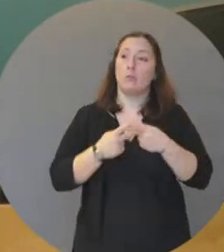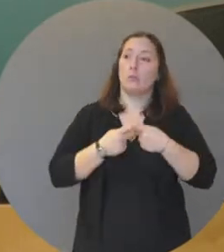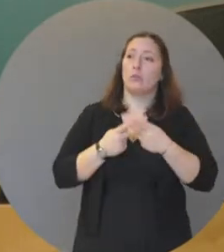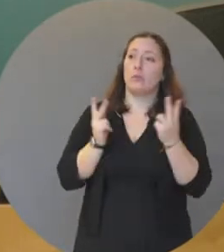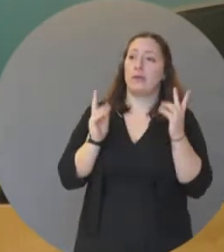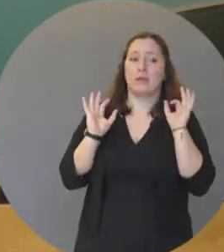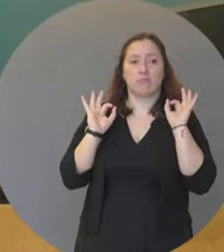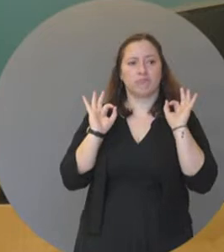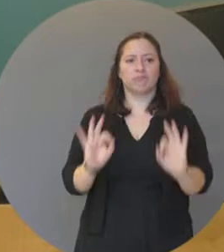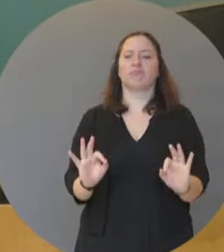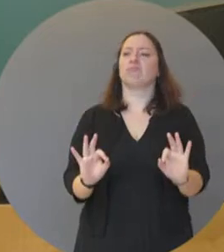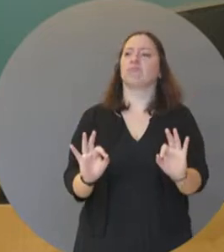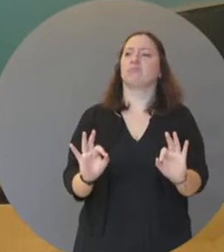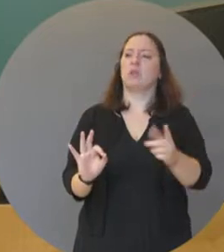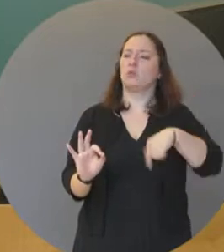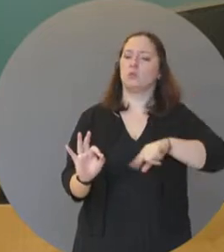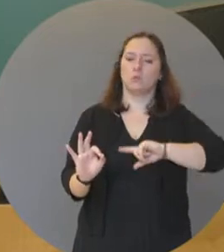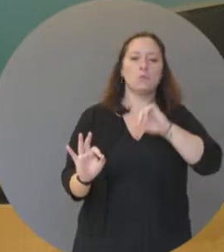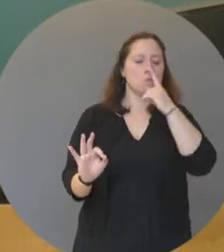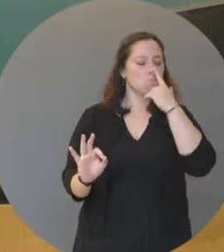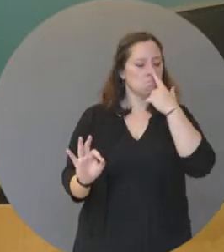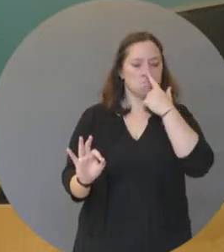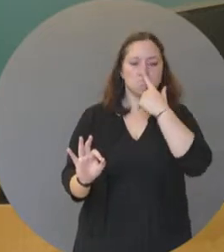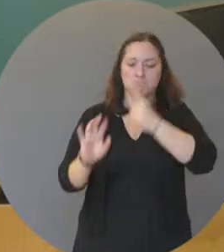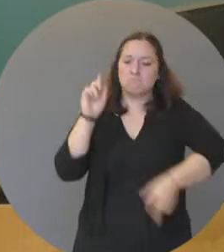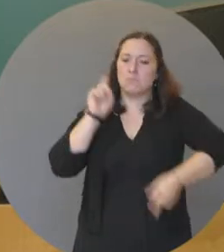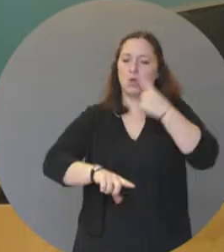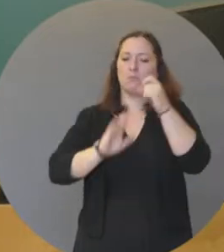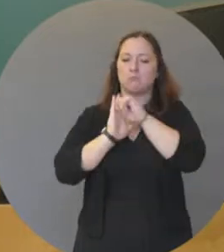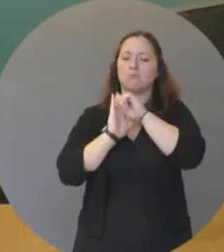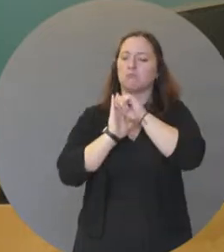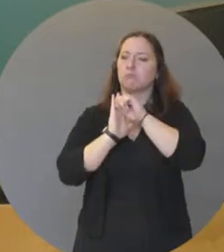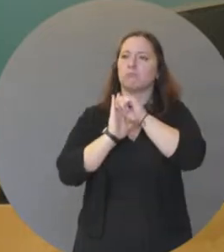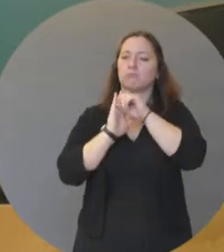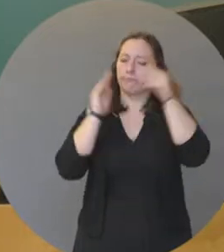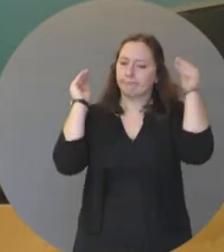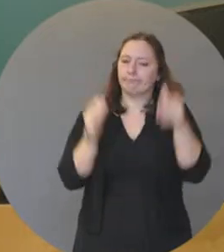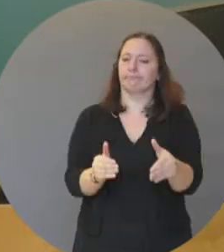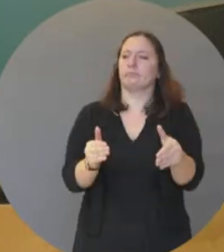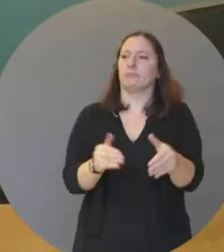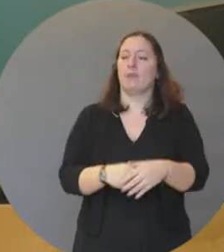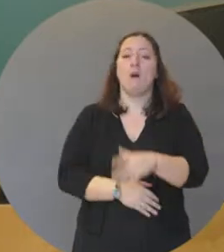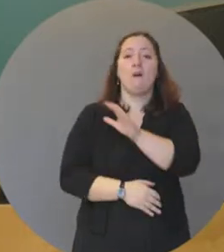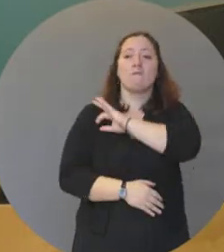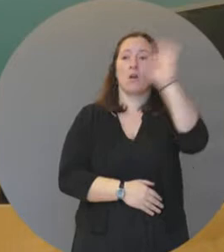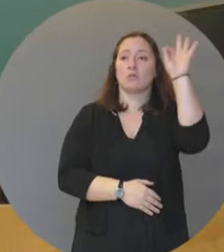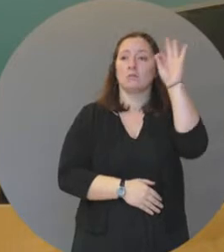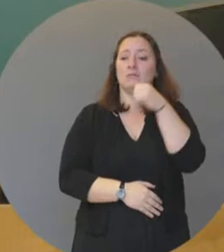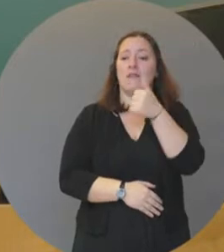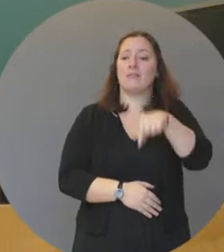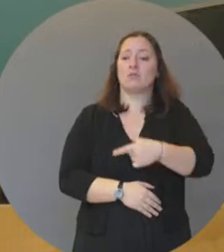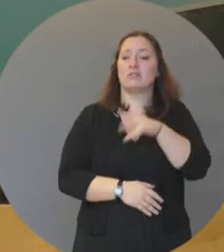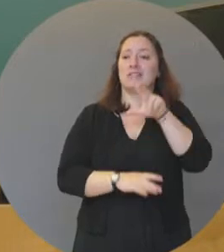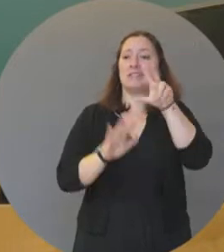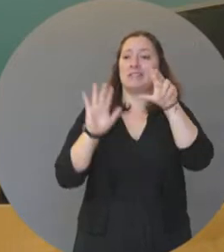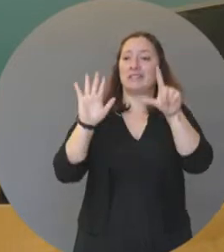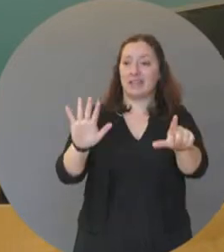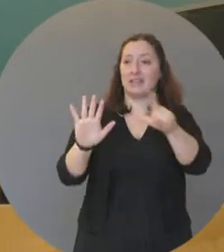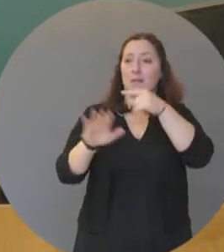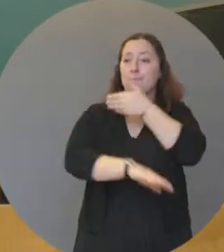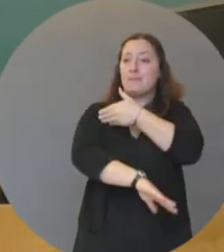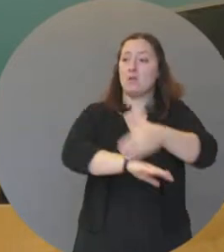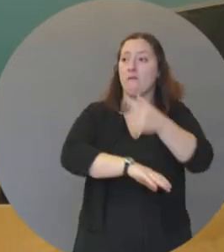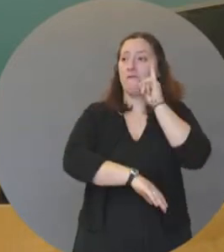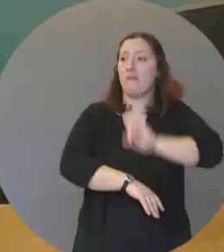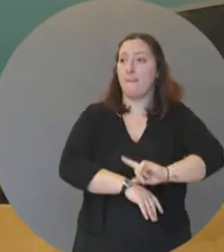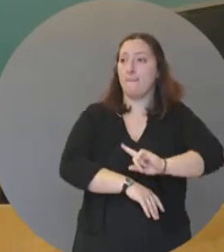nous prenons très au sérieux en France 1,7 millions de femmes n'auraient pas les moyens de se procurer régulièrement